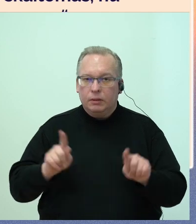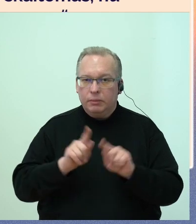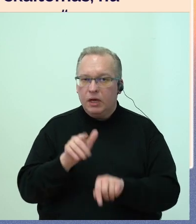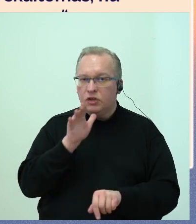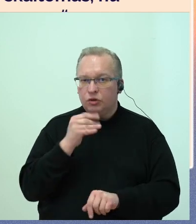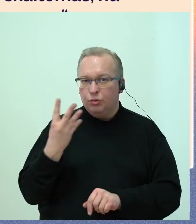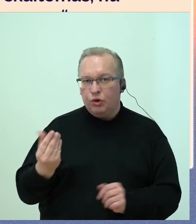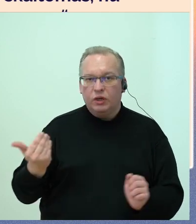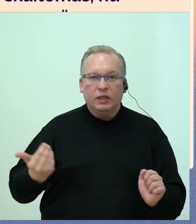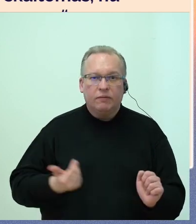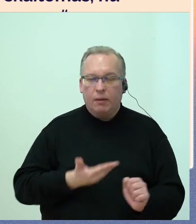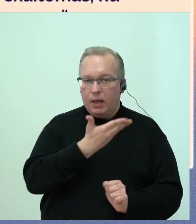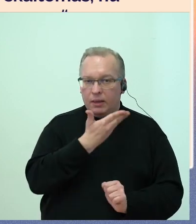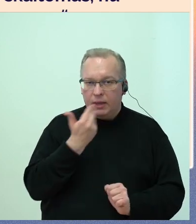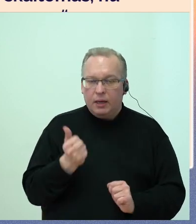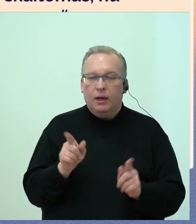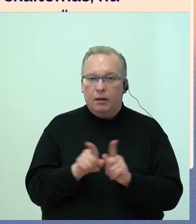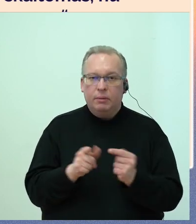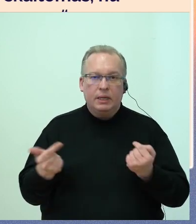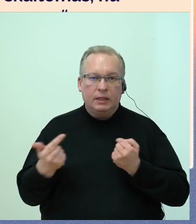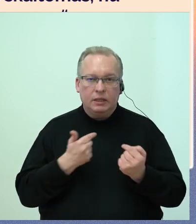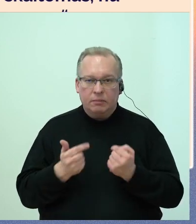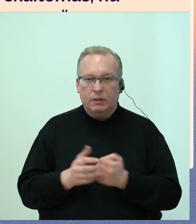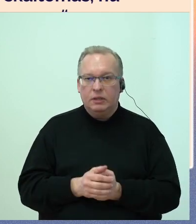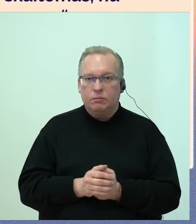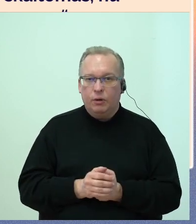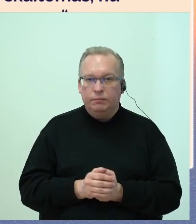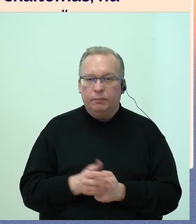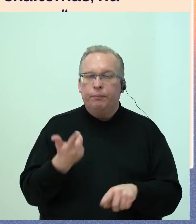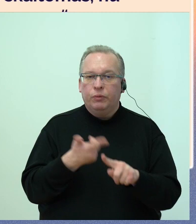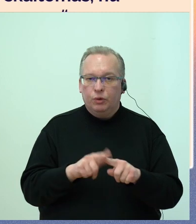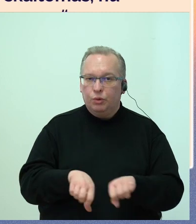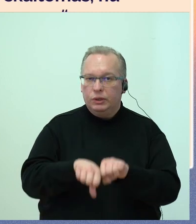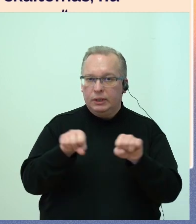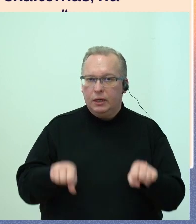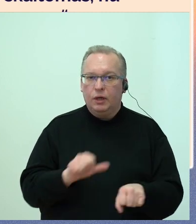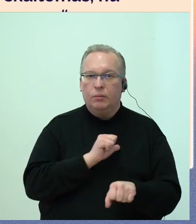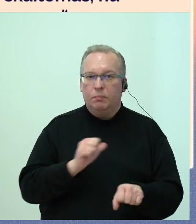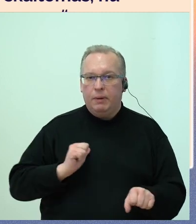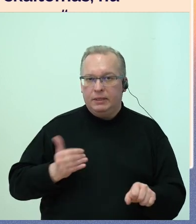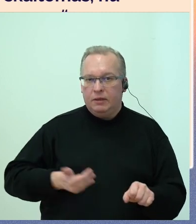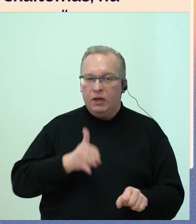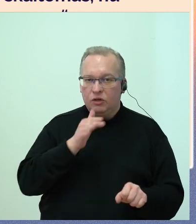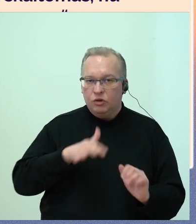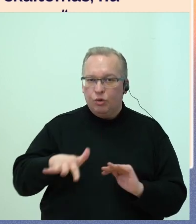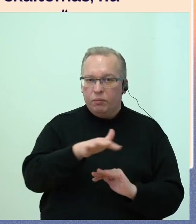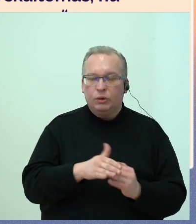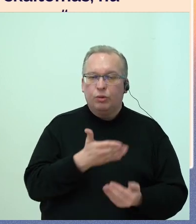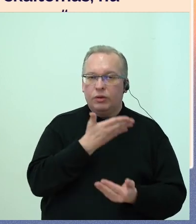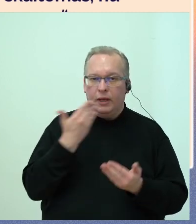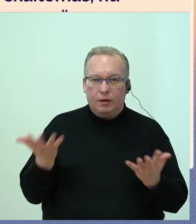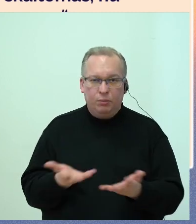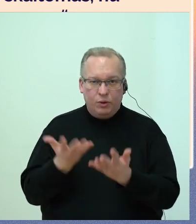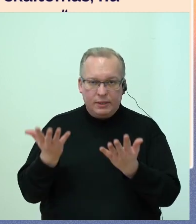gyvenimas. Nėra antisemitizmo ar ne kažkokių tų strategijų, bet ir pats gyvenimas žydų bendruomenės nėra